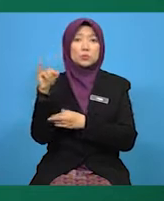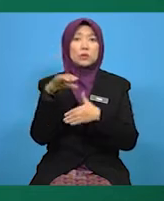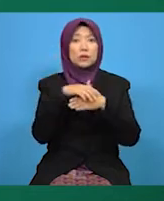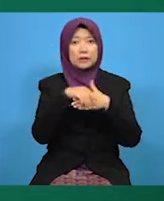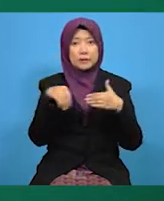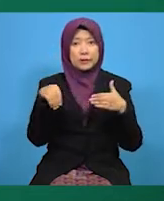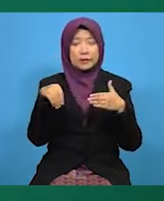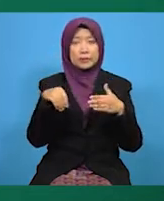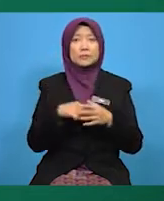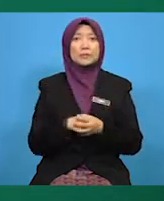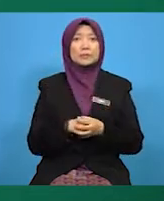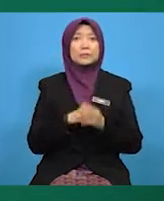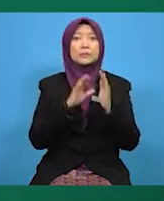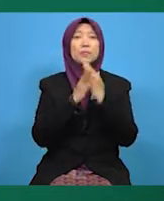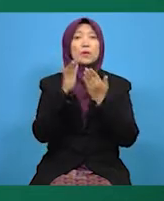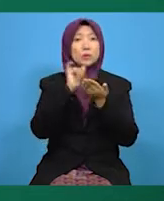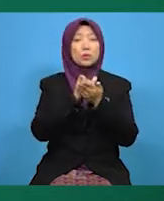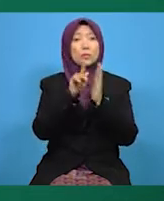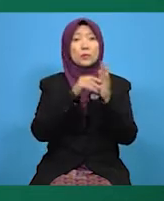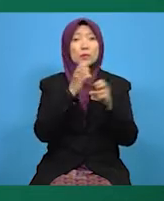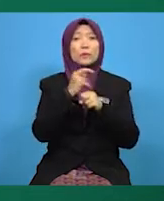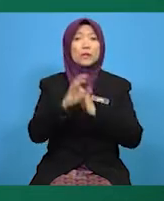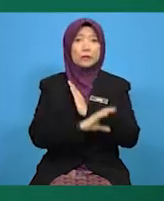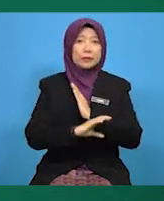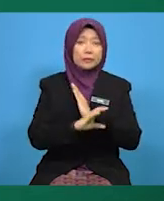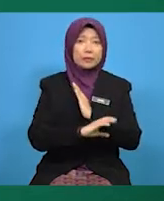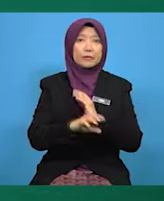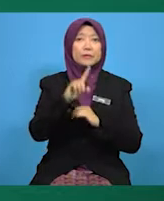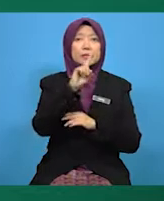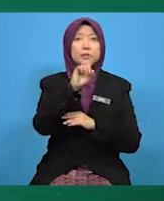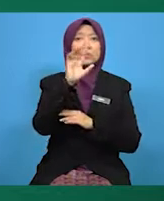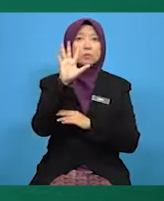1,570 juta ringgit. Oleh itu, pendapatan negara ialah